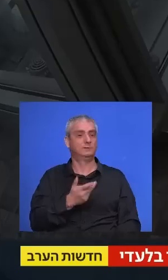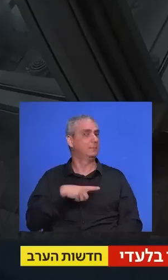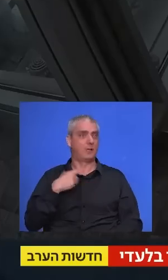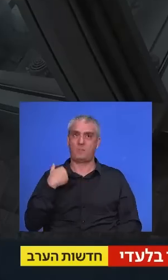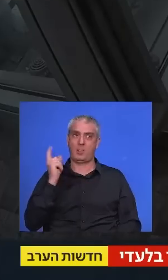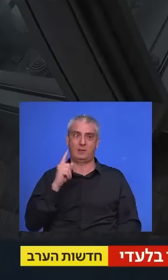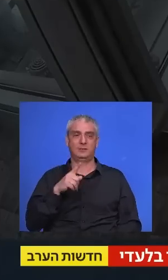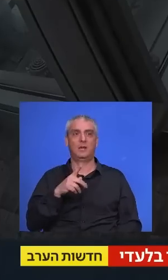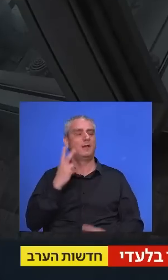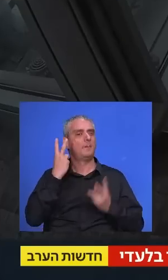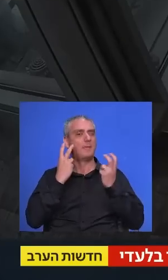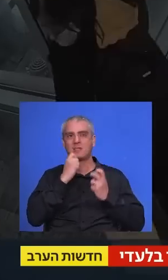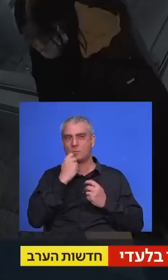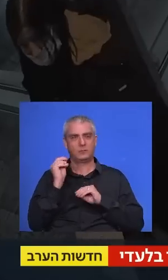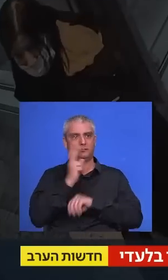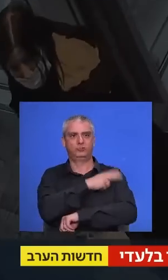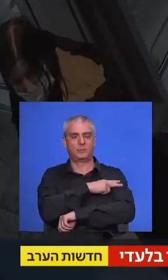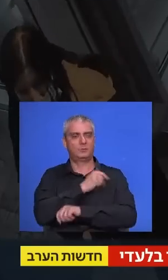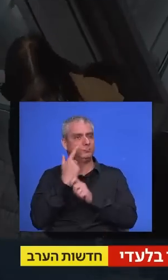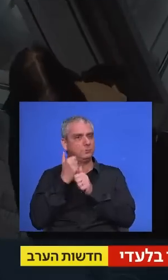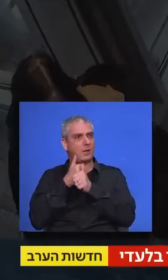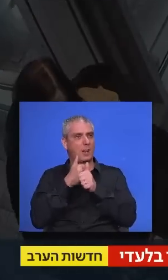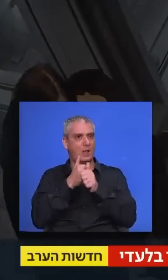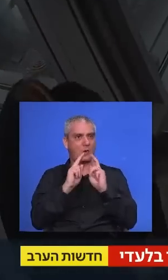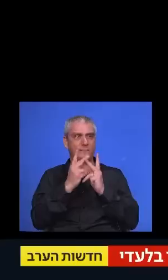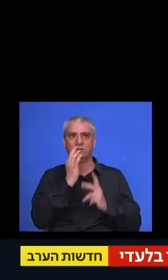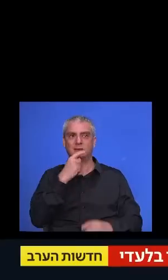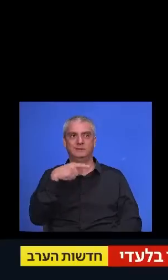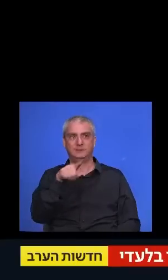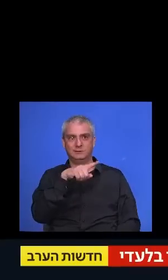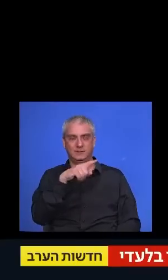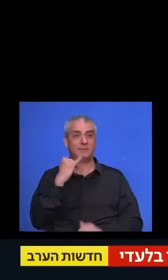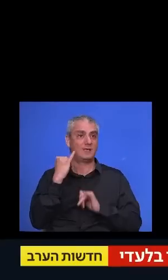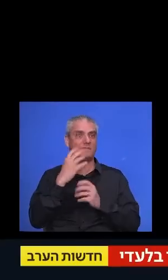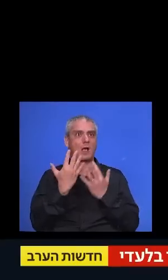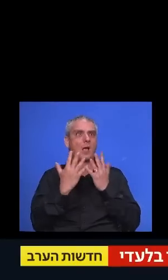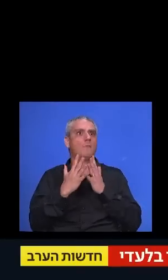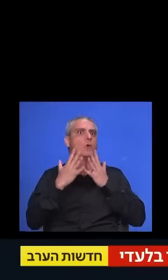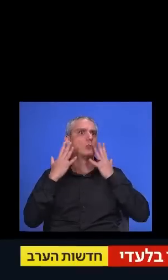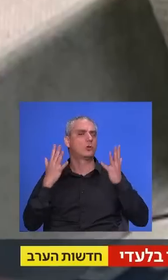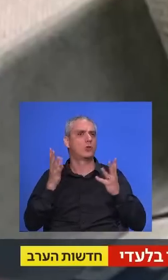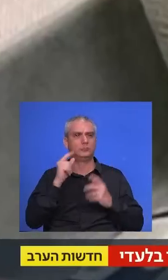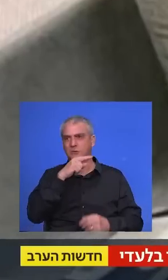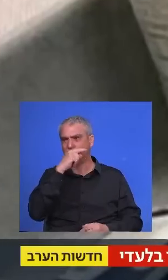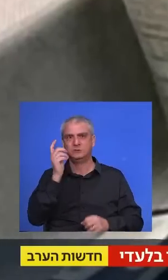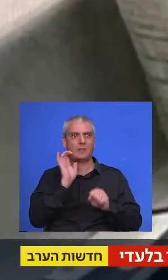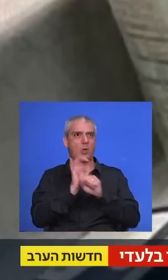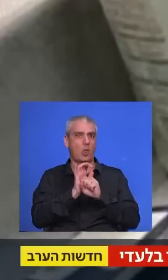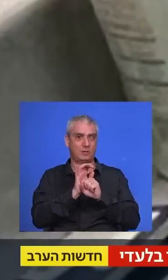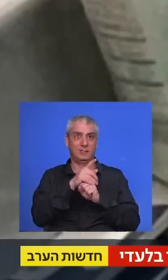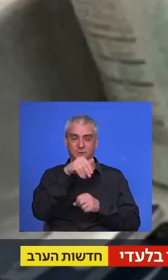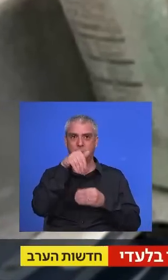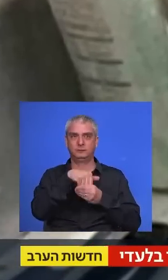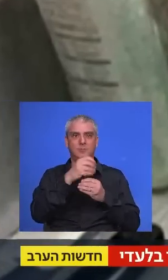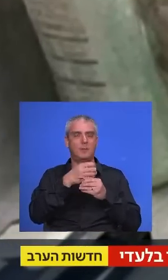מידע מודיעיני הוביל את השוטרים לעקוב אחרי החבורה הצעירה שהביאה עימה כמות ענקית של סם אונס שהוסלק